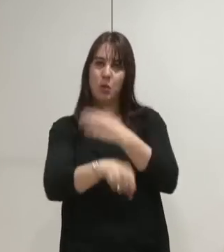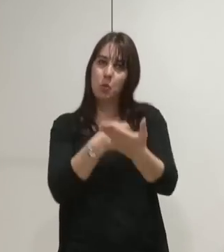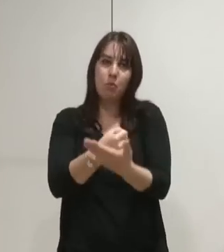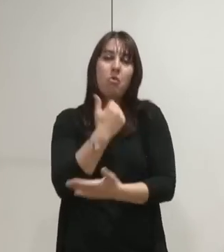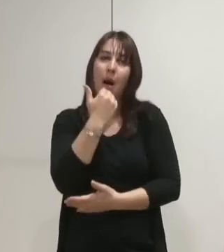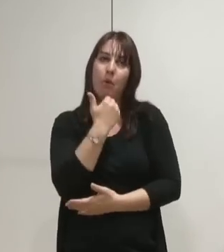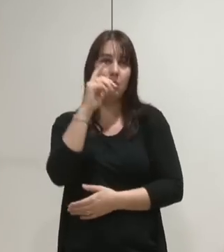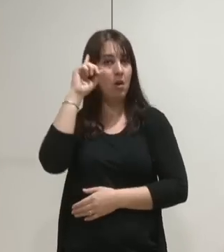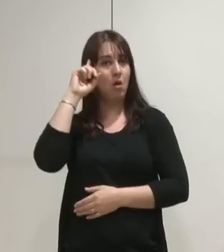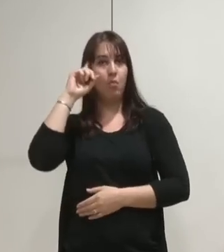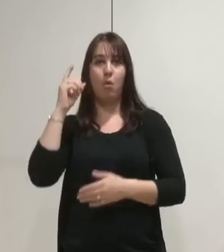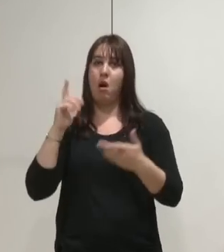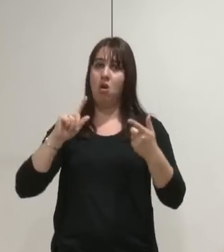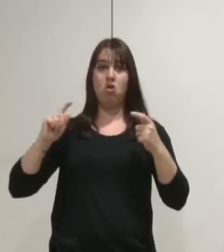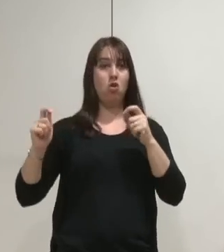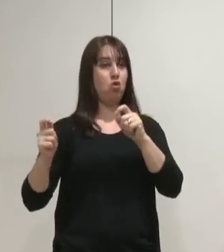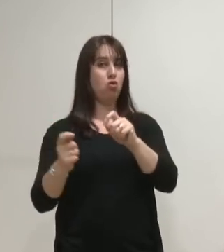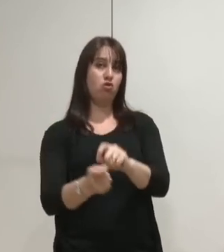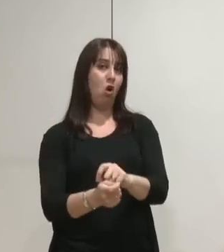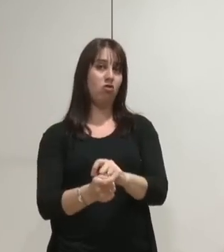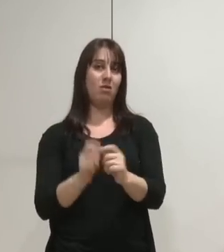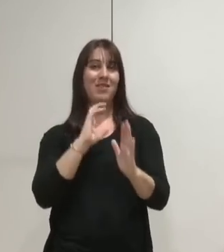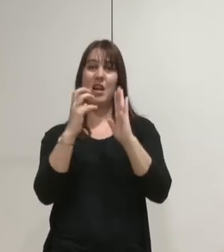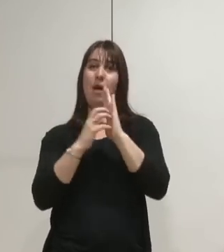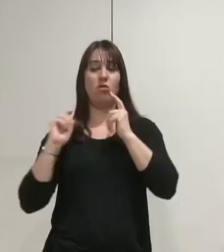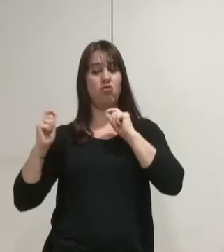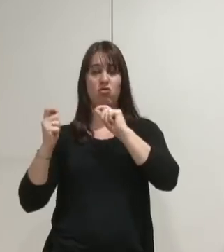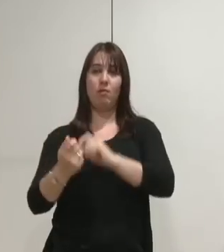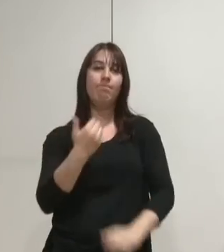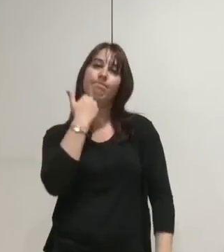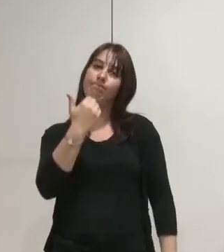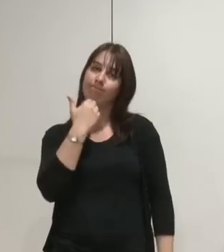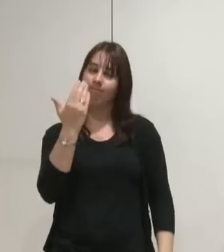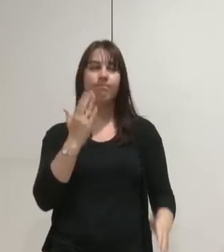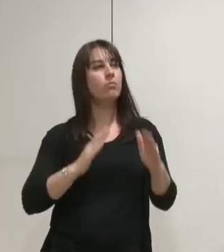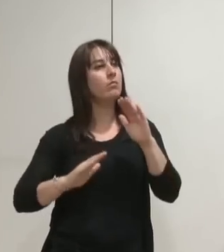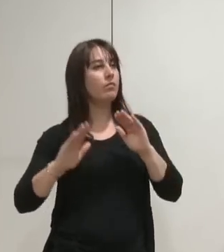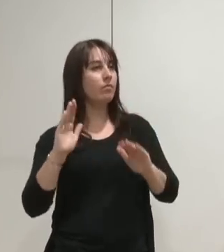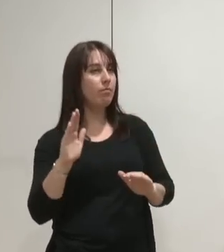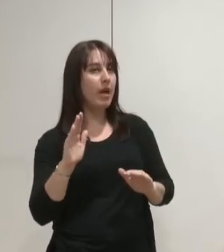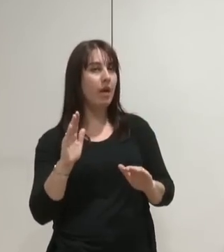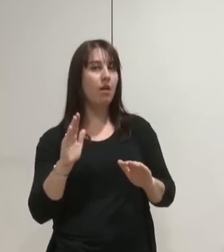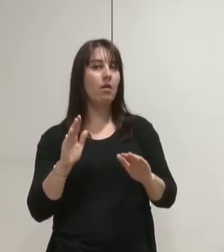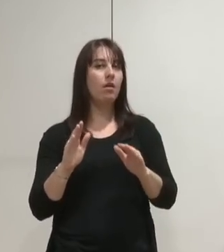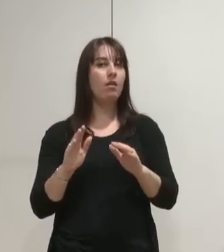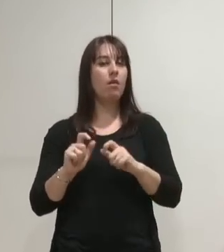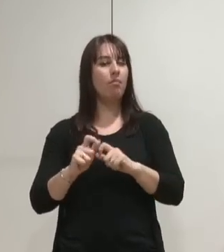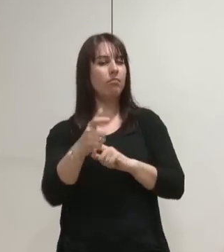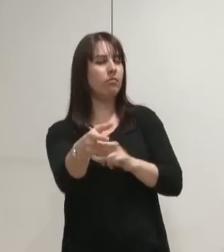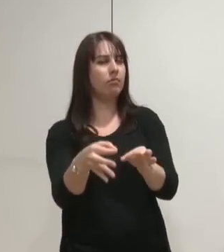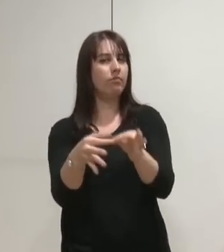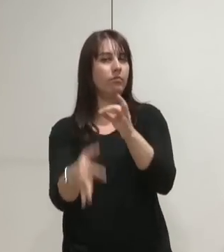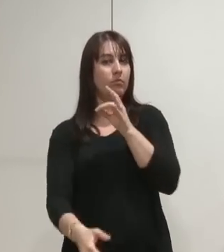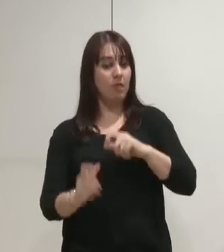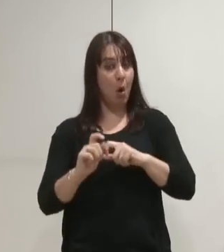changements apportés par cette délibération mais en regardant bien ce qu'ils induisent et y compris dans les